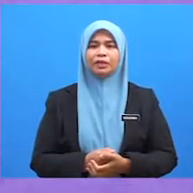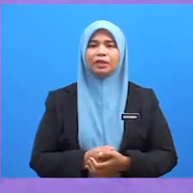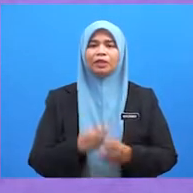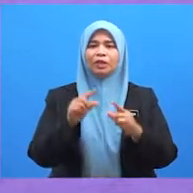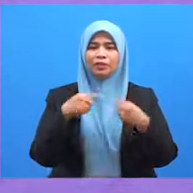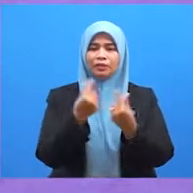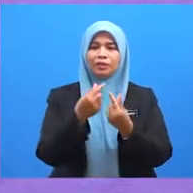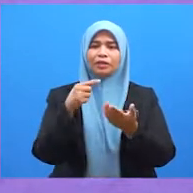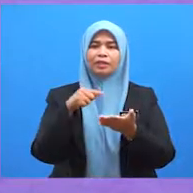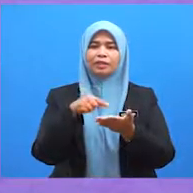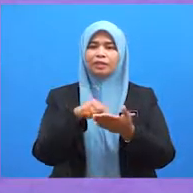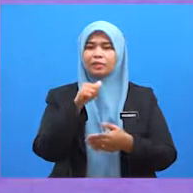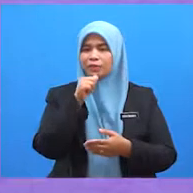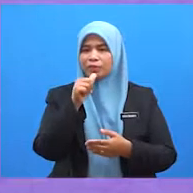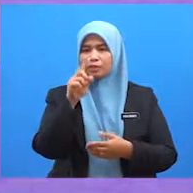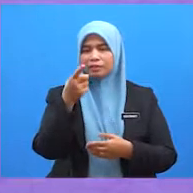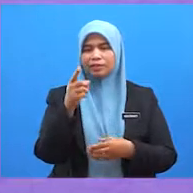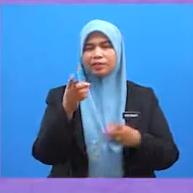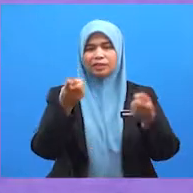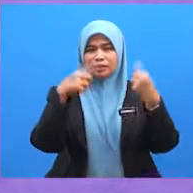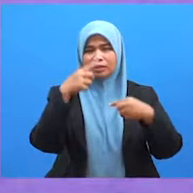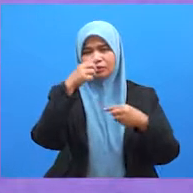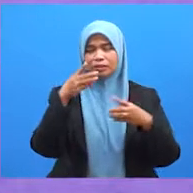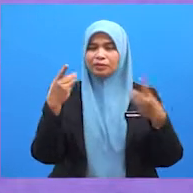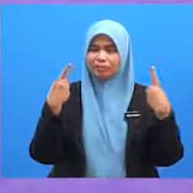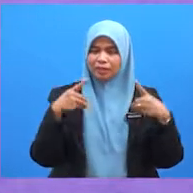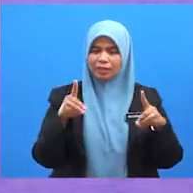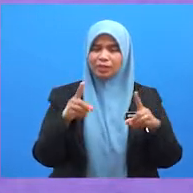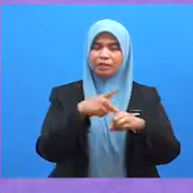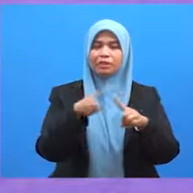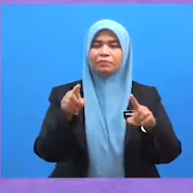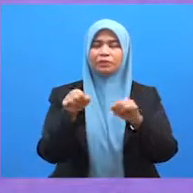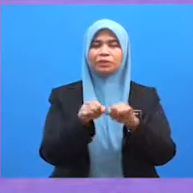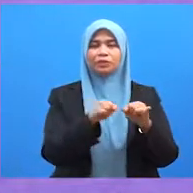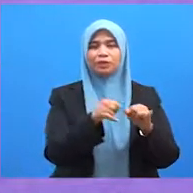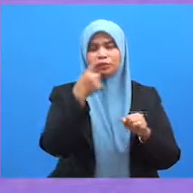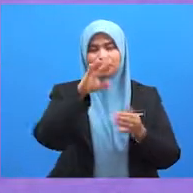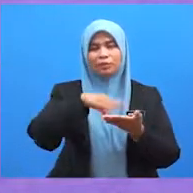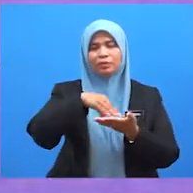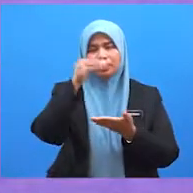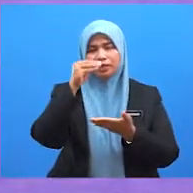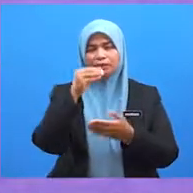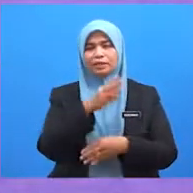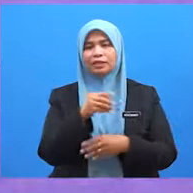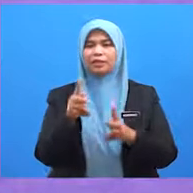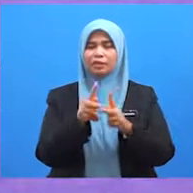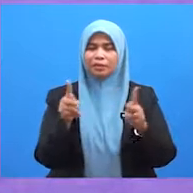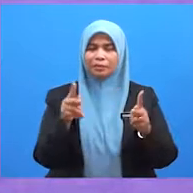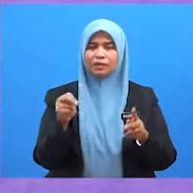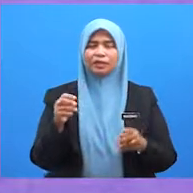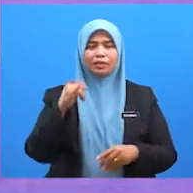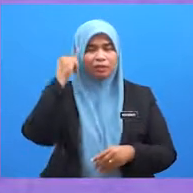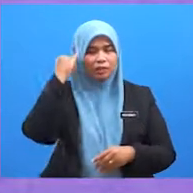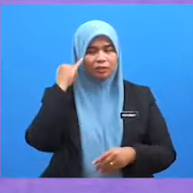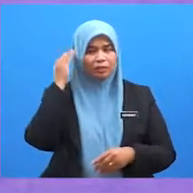Golongan ini bukan sahaja datang untuk berdagang tetapi juga mempelajari dan mengembangkan